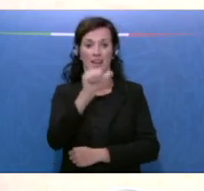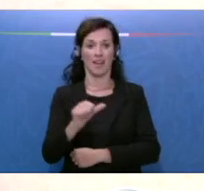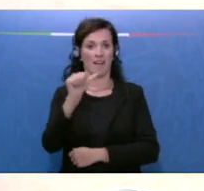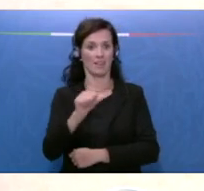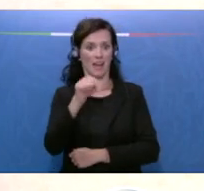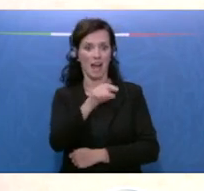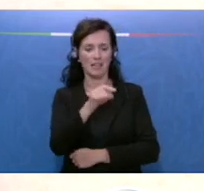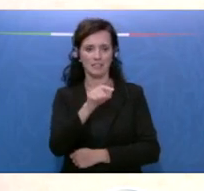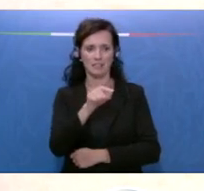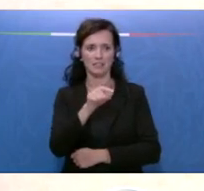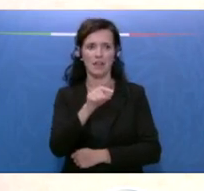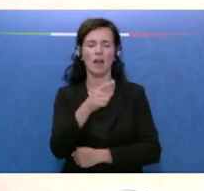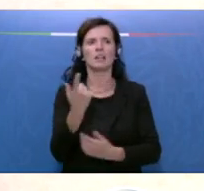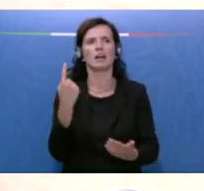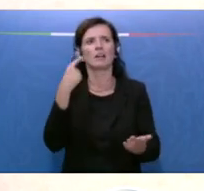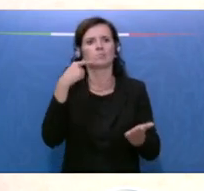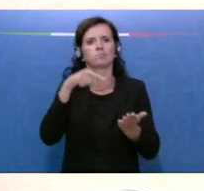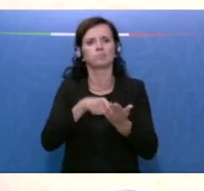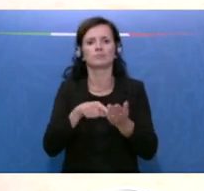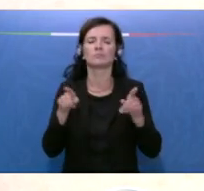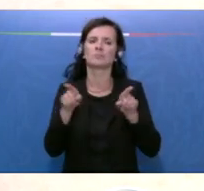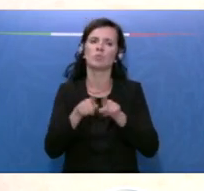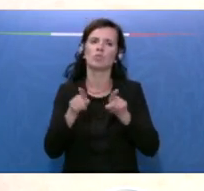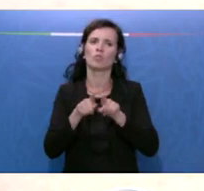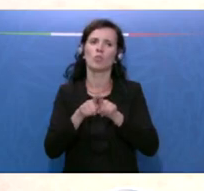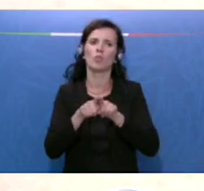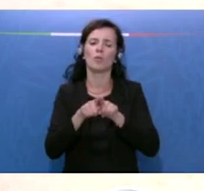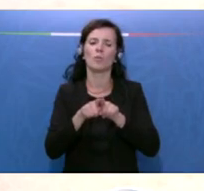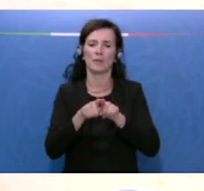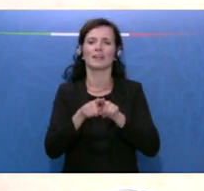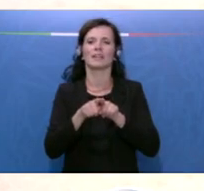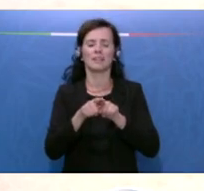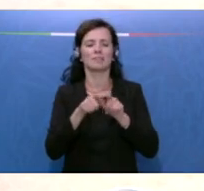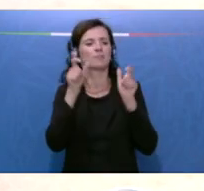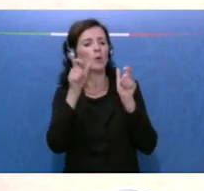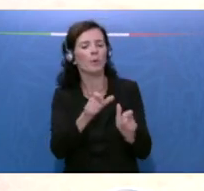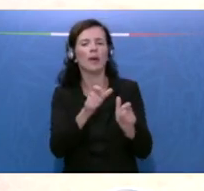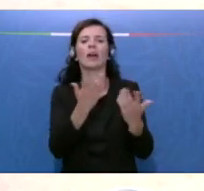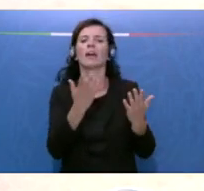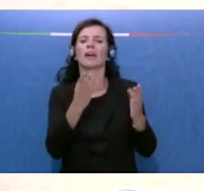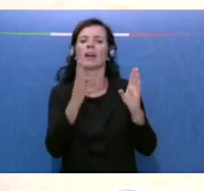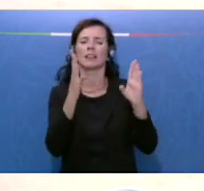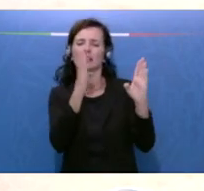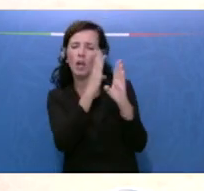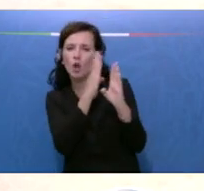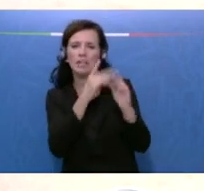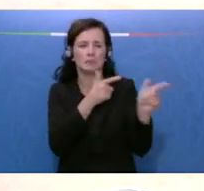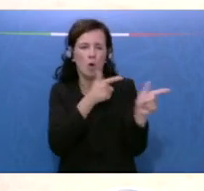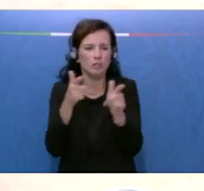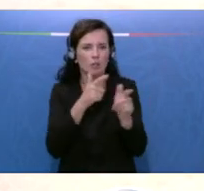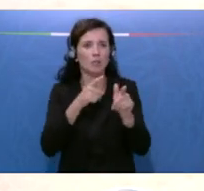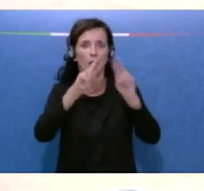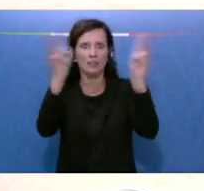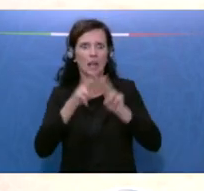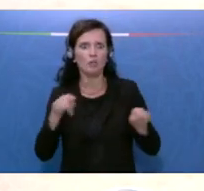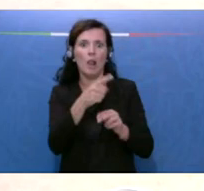torni ad essere una specie di rifugio per il terrorismo internazionale e anche su questo c'è stato